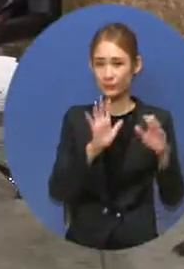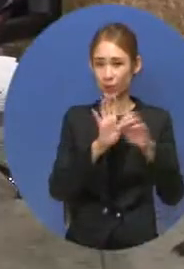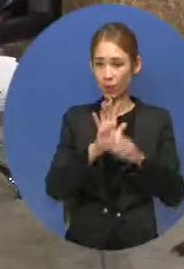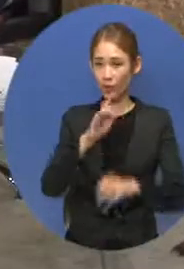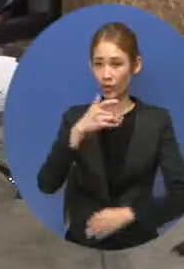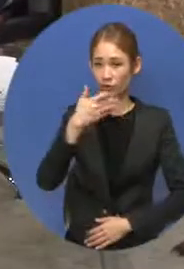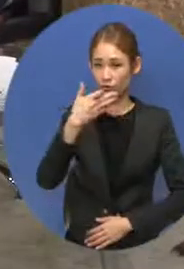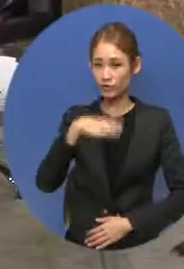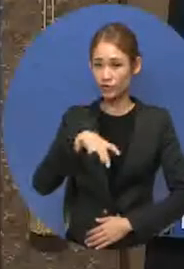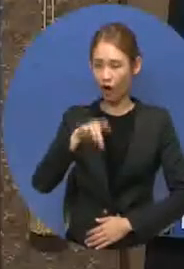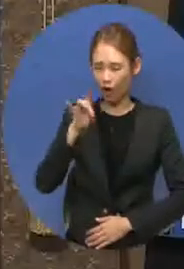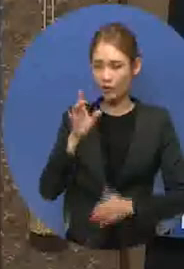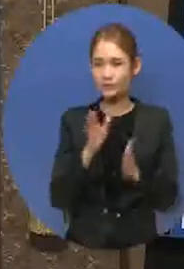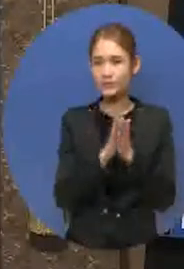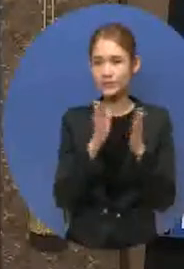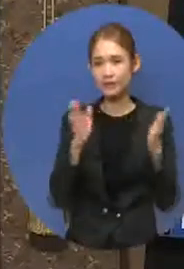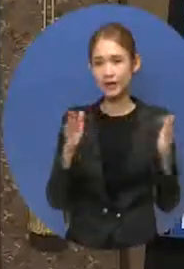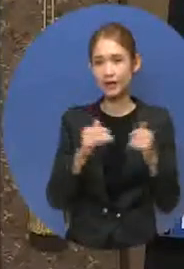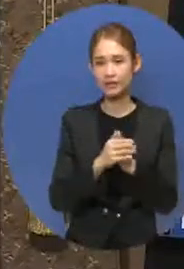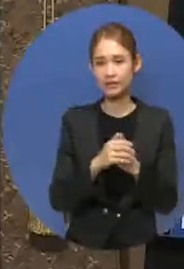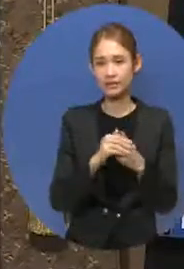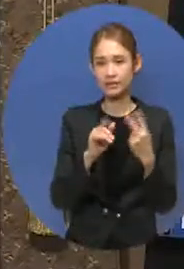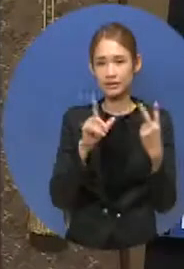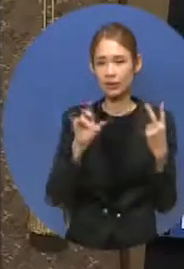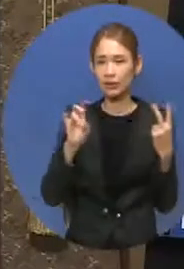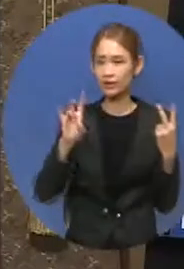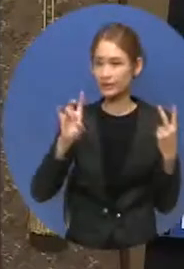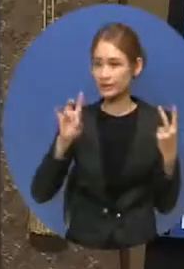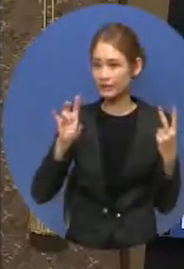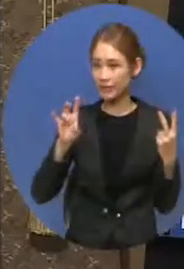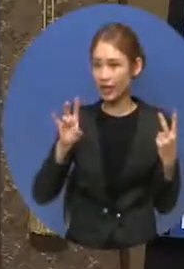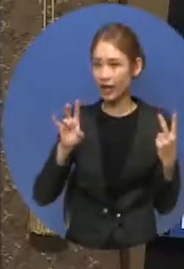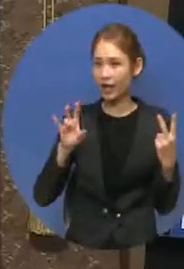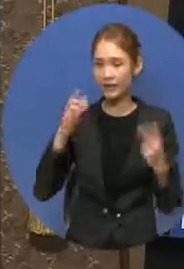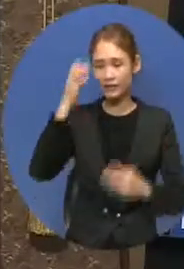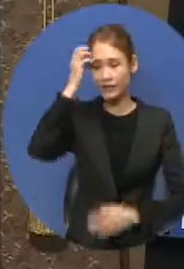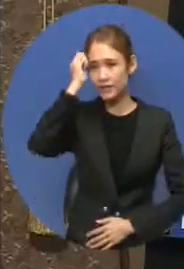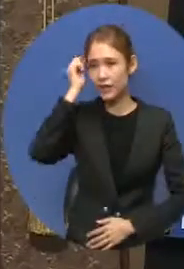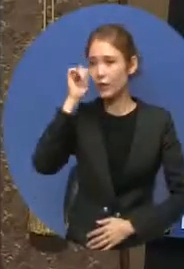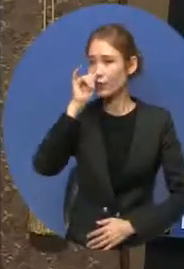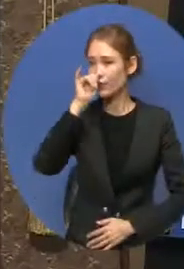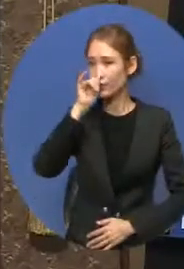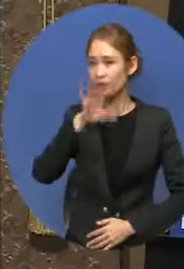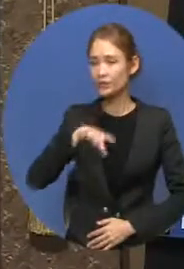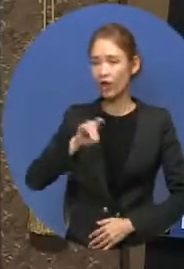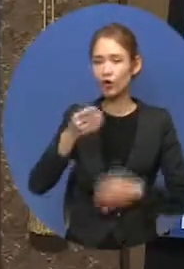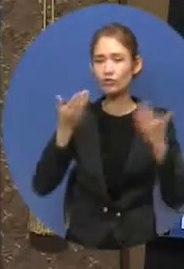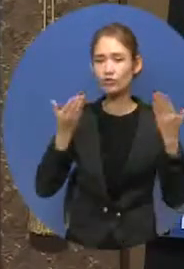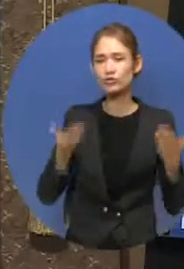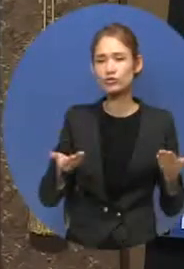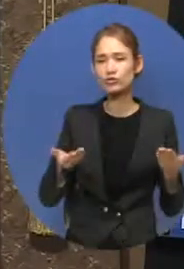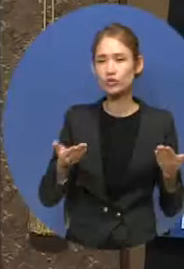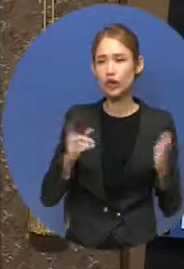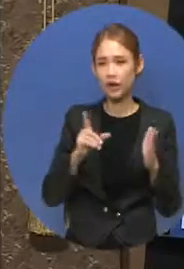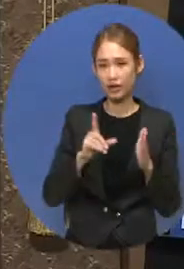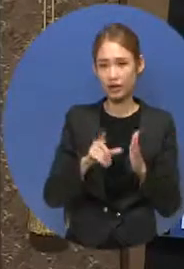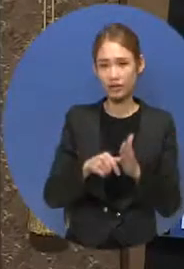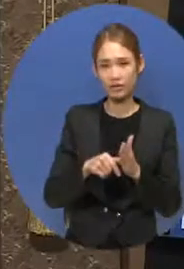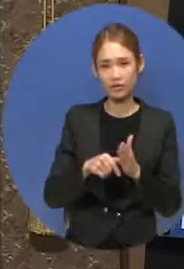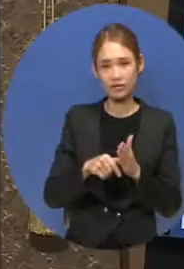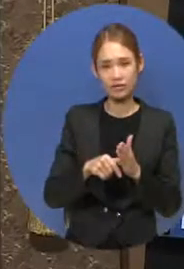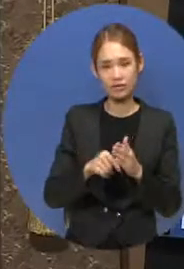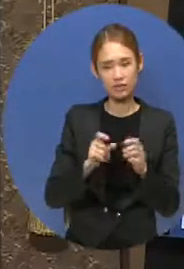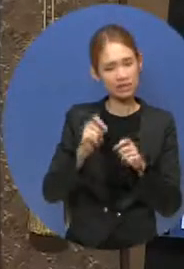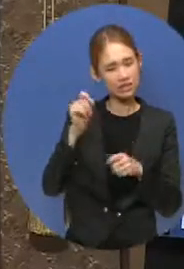코로나가 처음 시작되면서 저희가 2월 24일로 기억합니다. 네. 2월 24일 첫 휴관을 할 때는 길어야